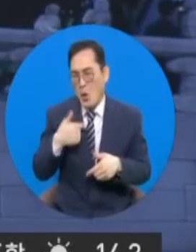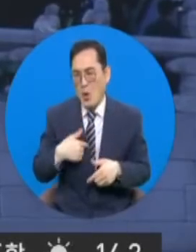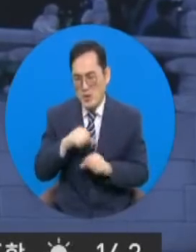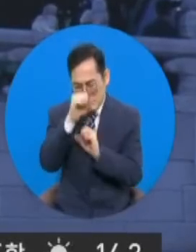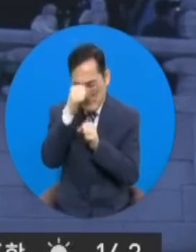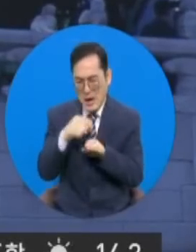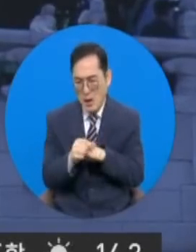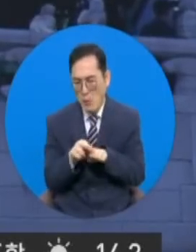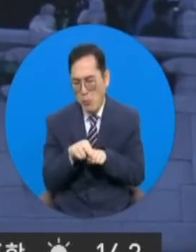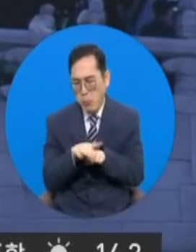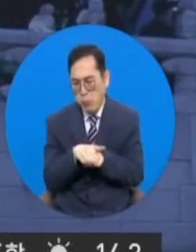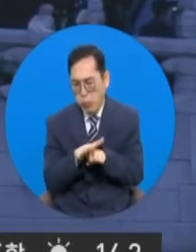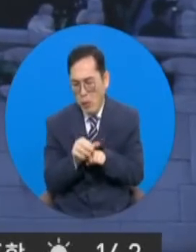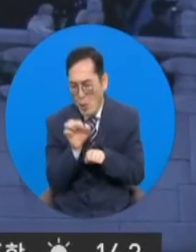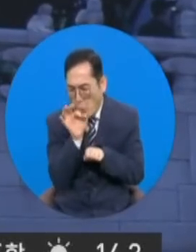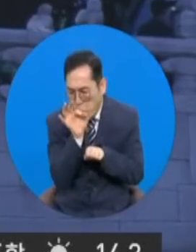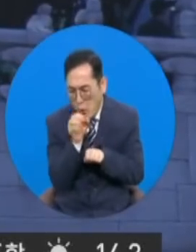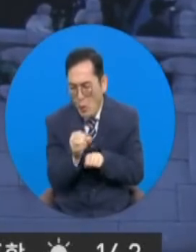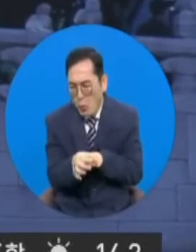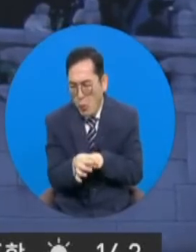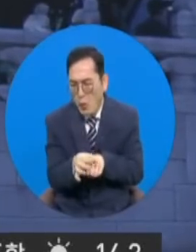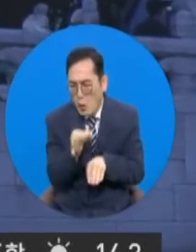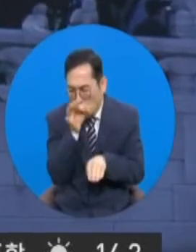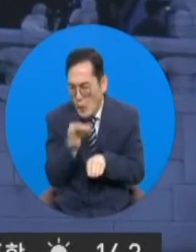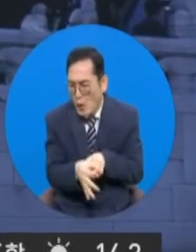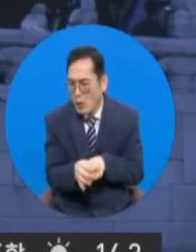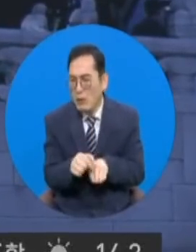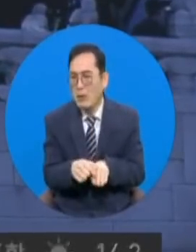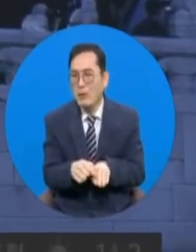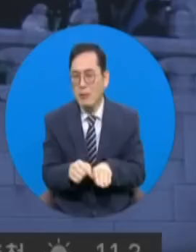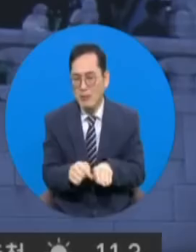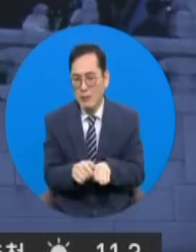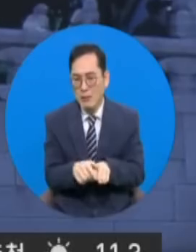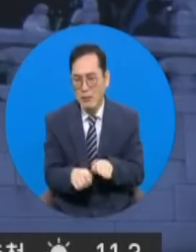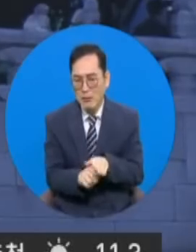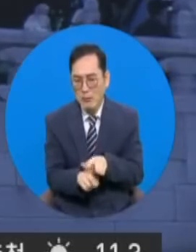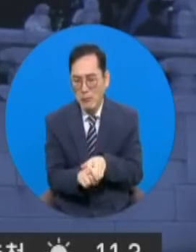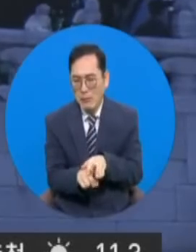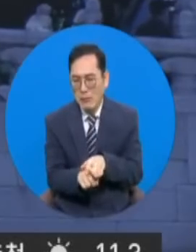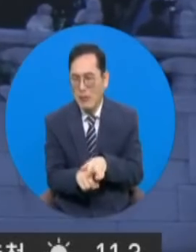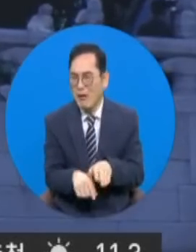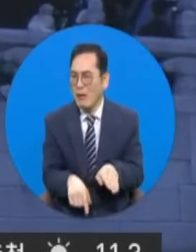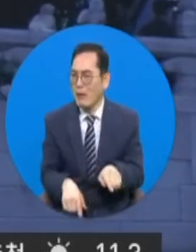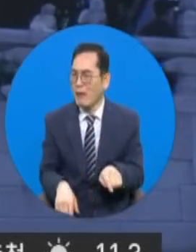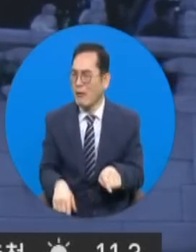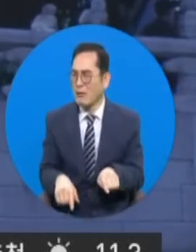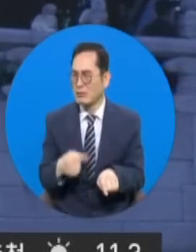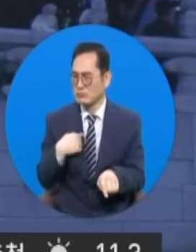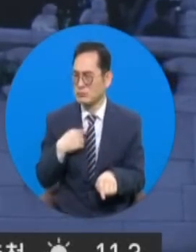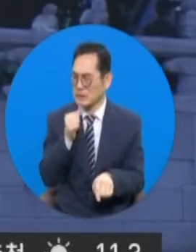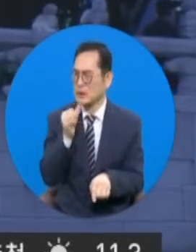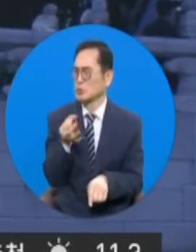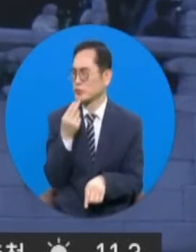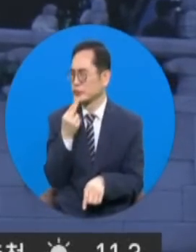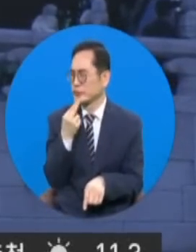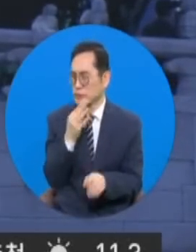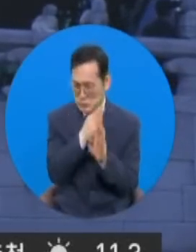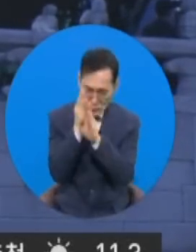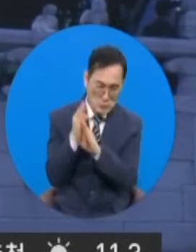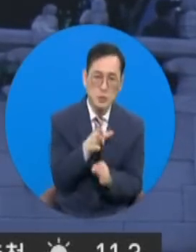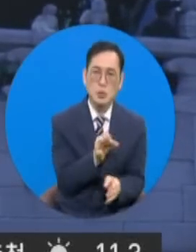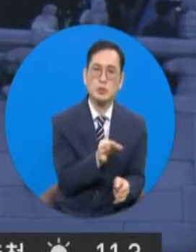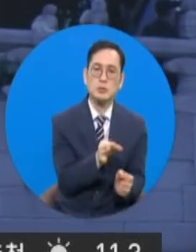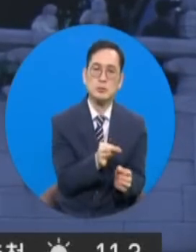호소하던 당시 지금 보셨던 것처럼 가상화폐의 10억 20억 30억 60억이 코인을 불리던